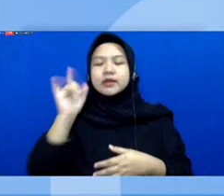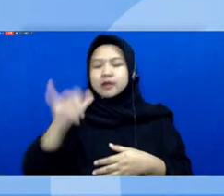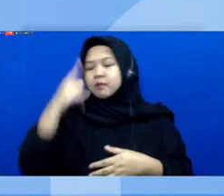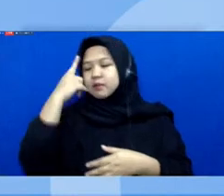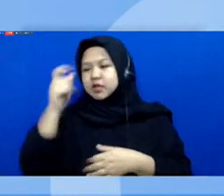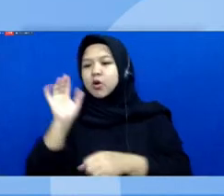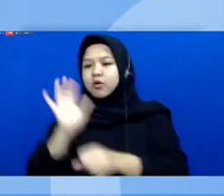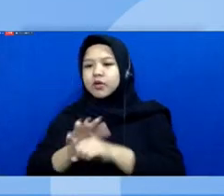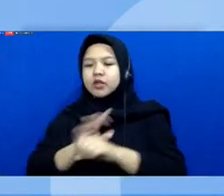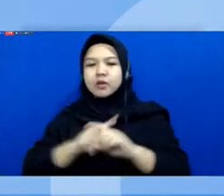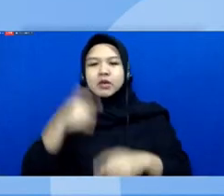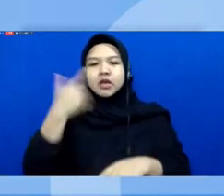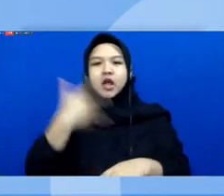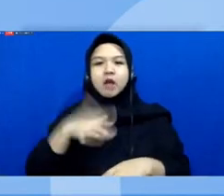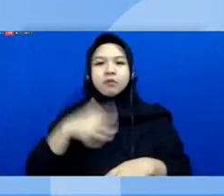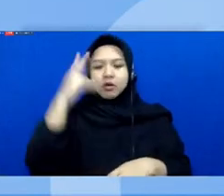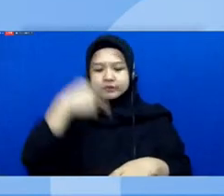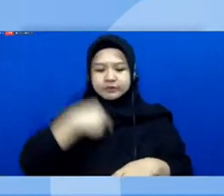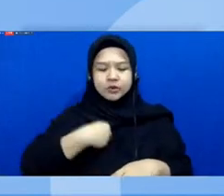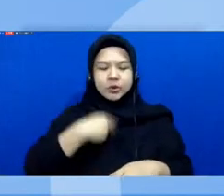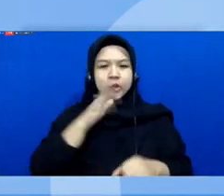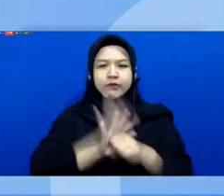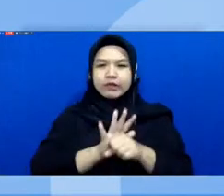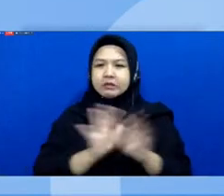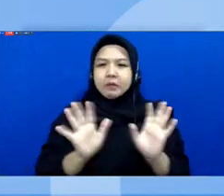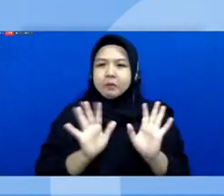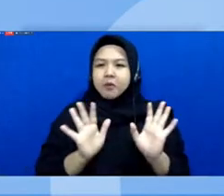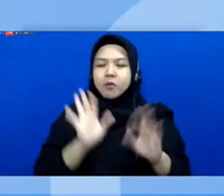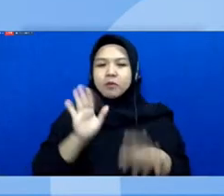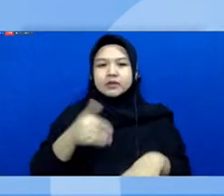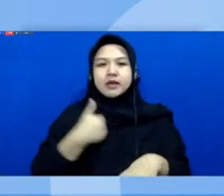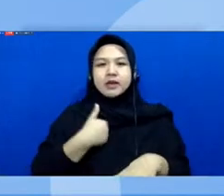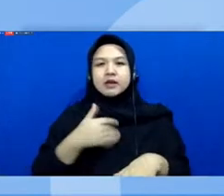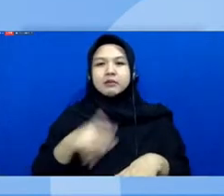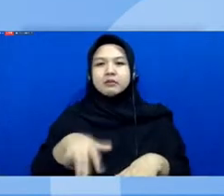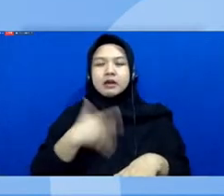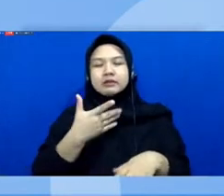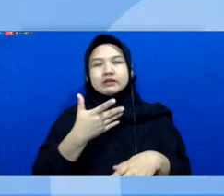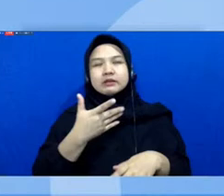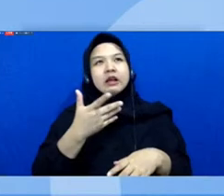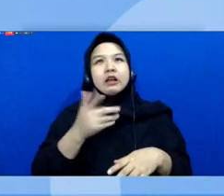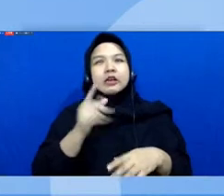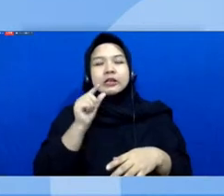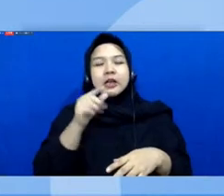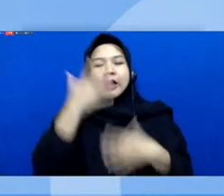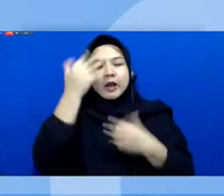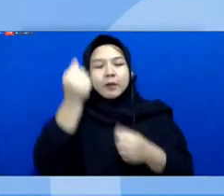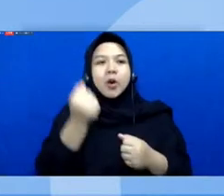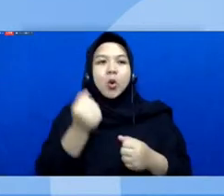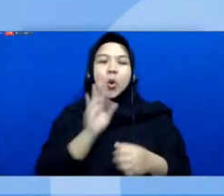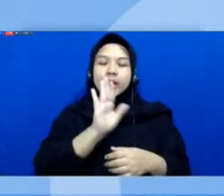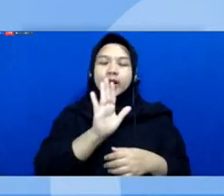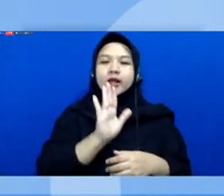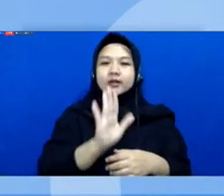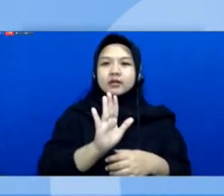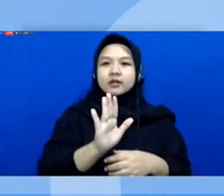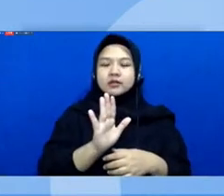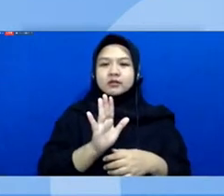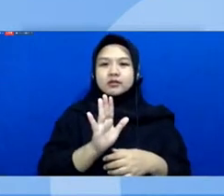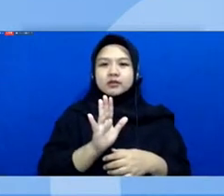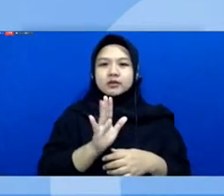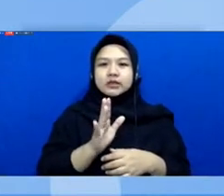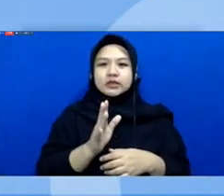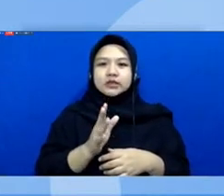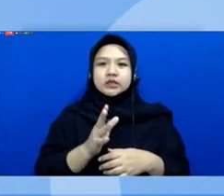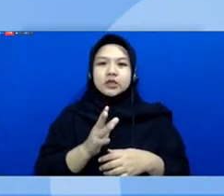tapi dia nggak mau mengkonfirmasi dirinya COVID. Masih ada the slightest hope, harapan terkecil Oh, bahwa nanti